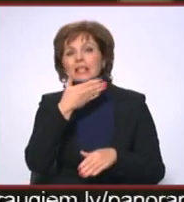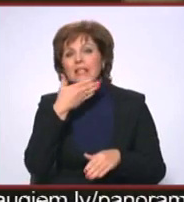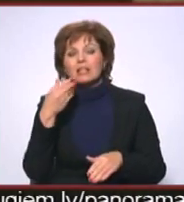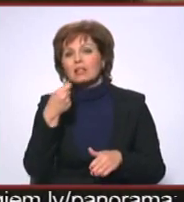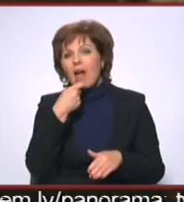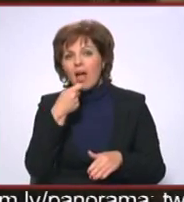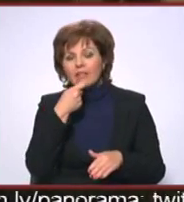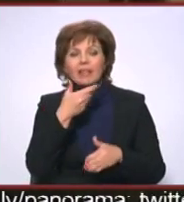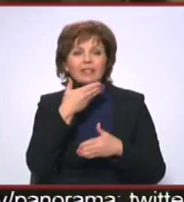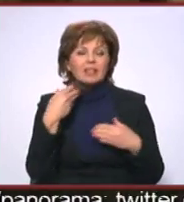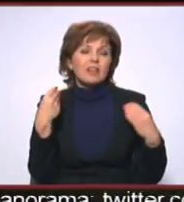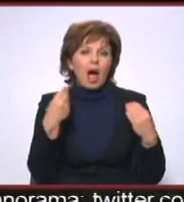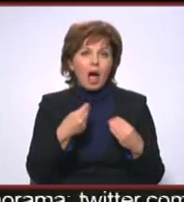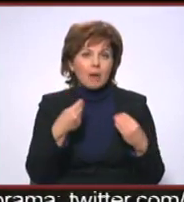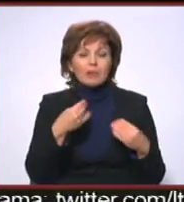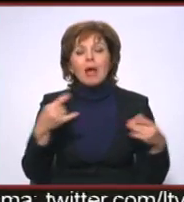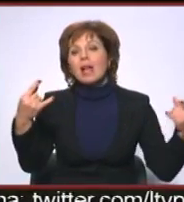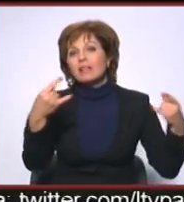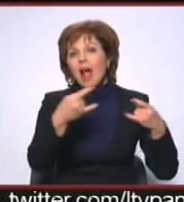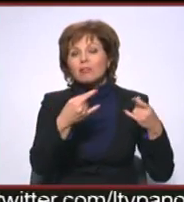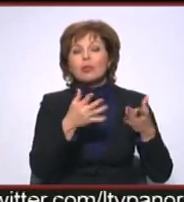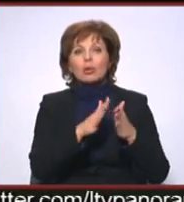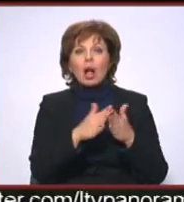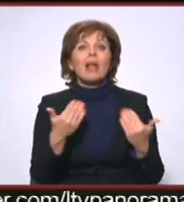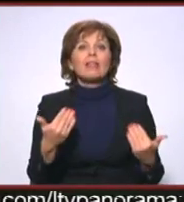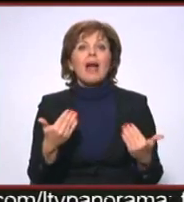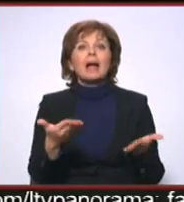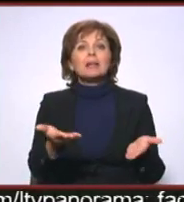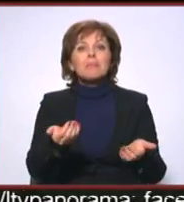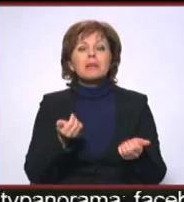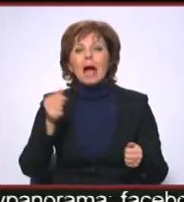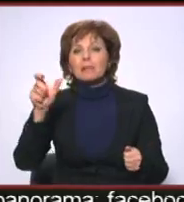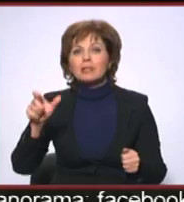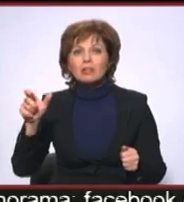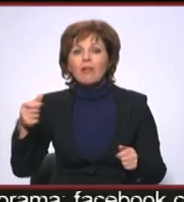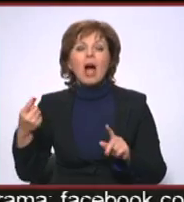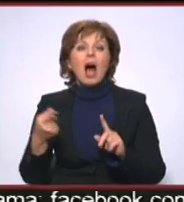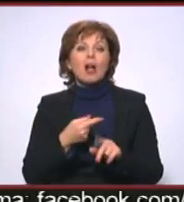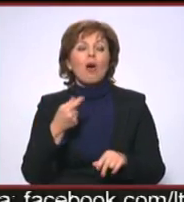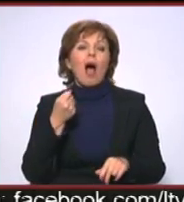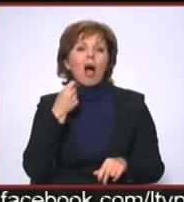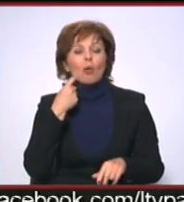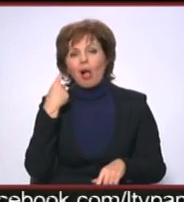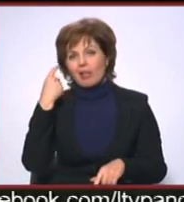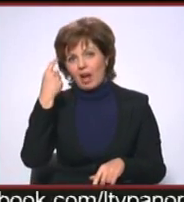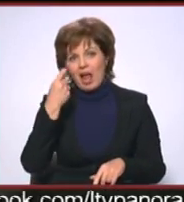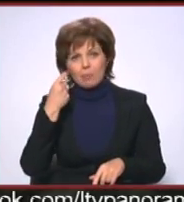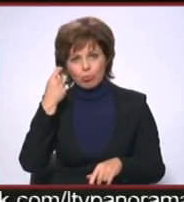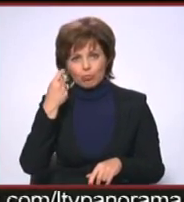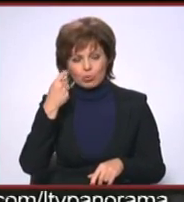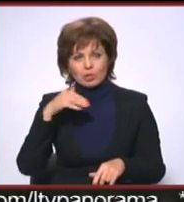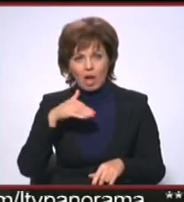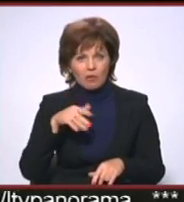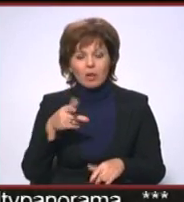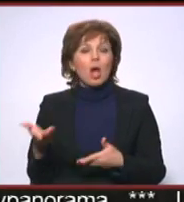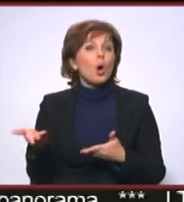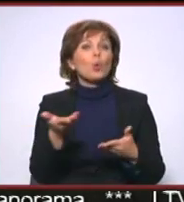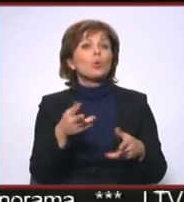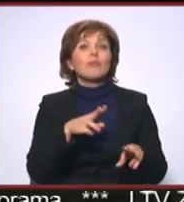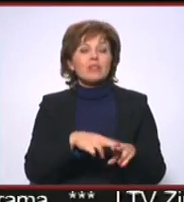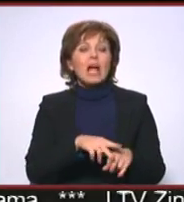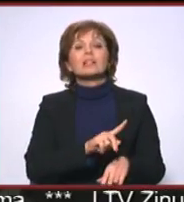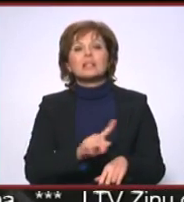apģērbs, televizors un grāmatas. Tagad pieņēmam cilvēkus, kas ir atkal alkohola reibuma stāvoklī. Vietas ir jums?